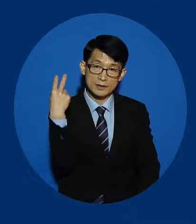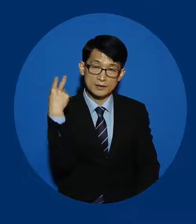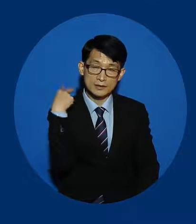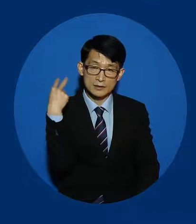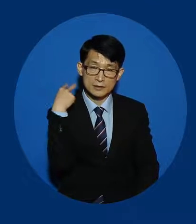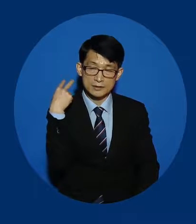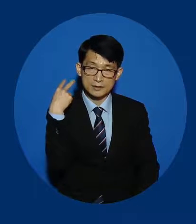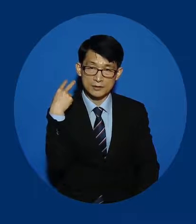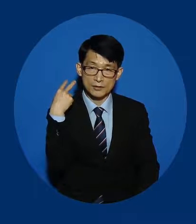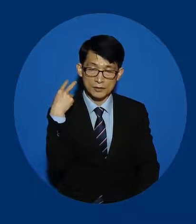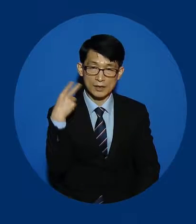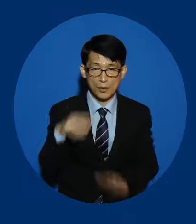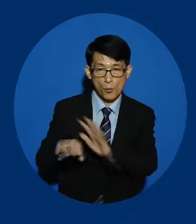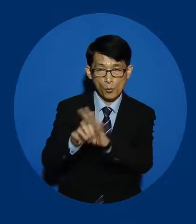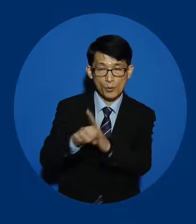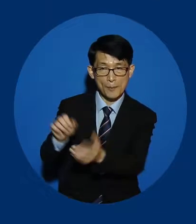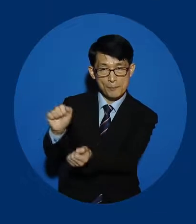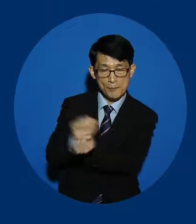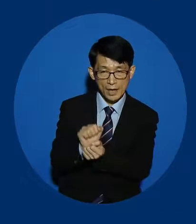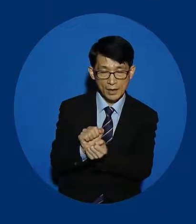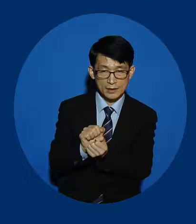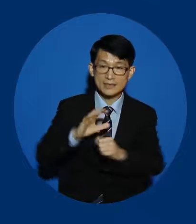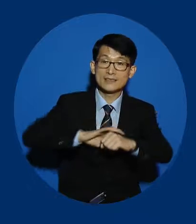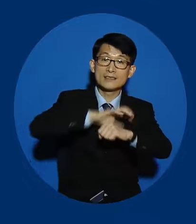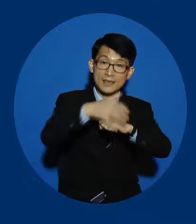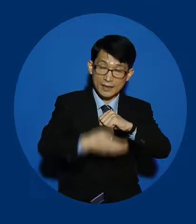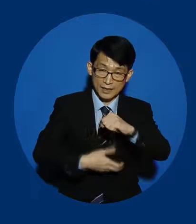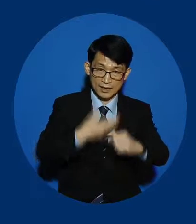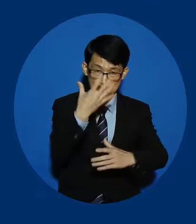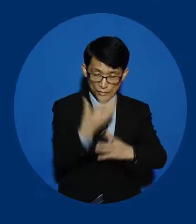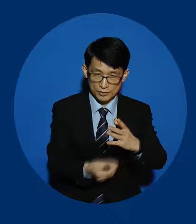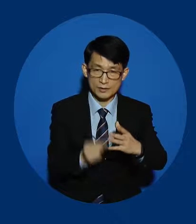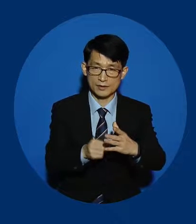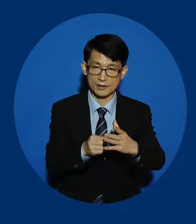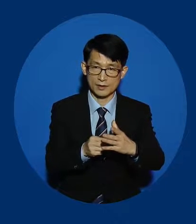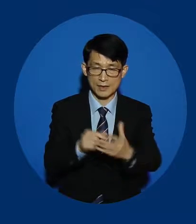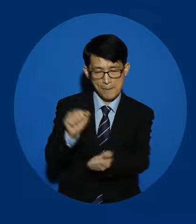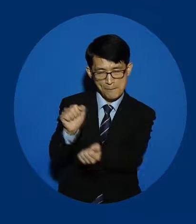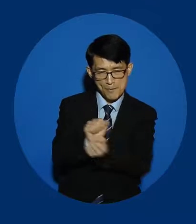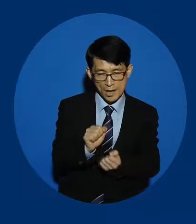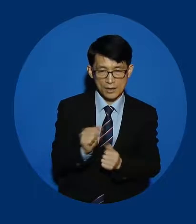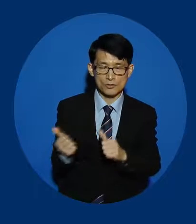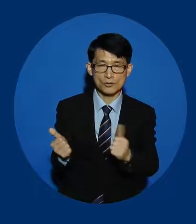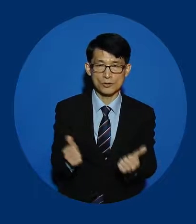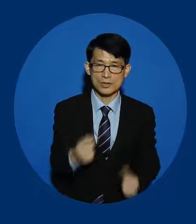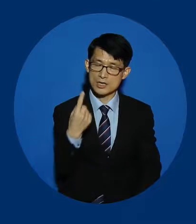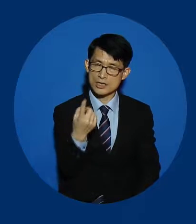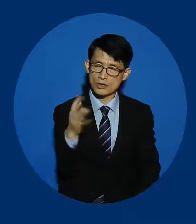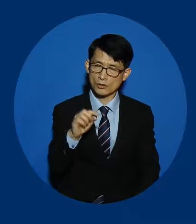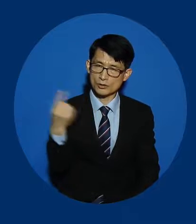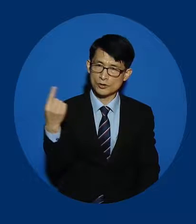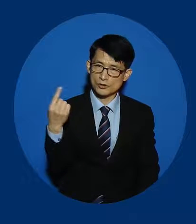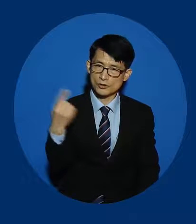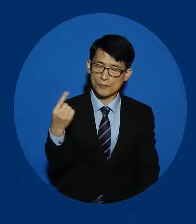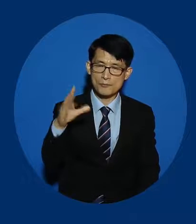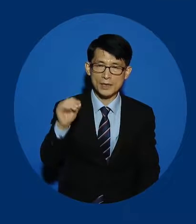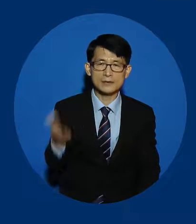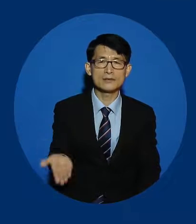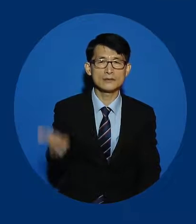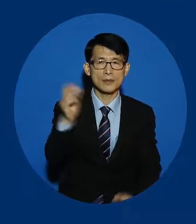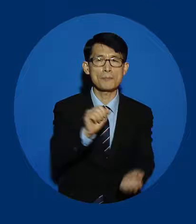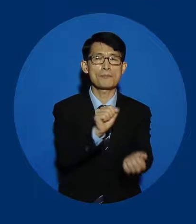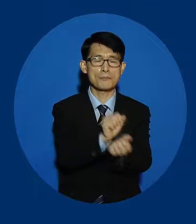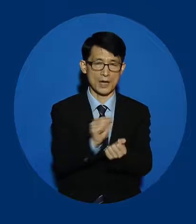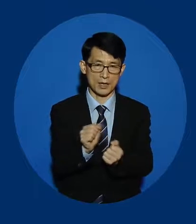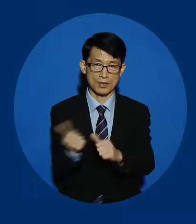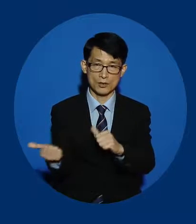확진자, 사망자 세계적으로 이 상황입니다. 1억 1천만 명이 넘었죠, 감염자가. 그다음에